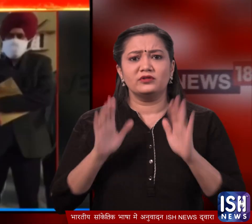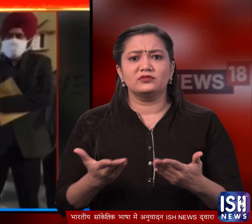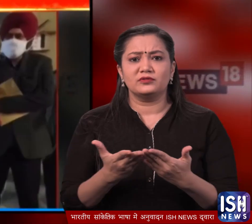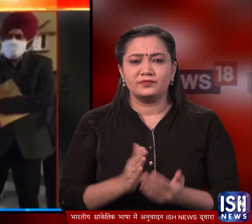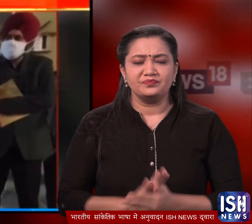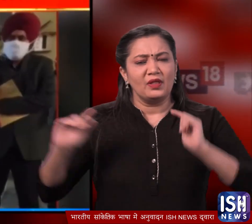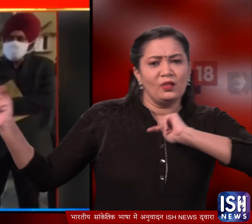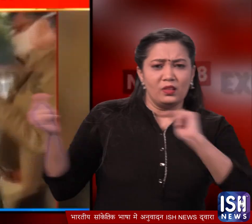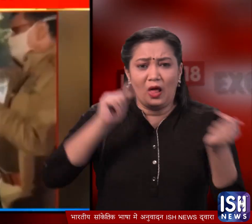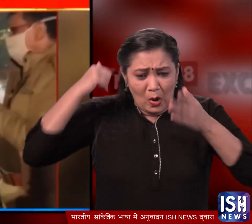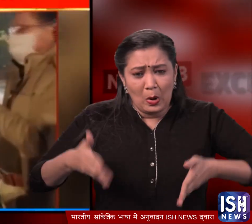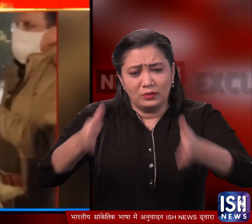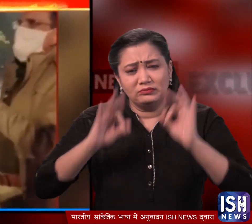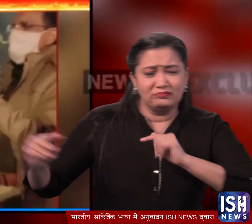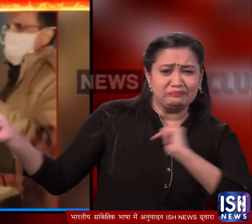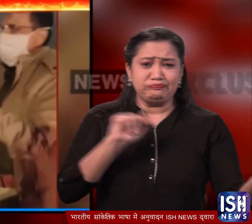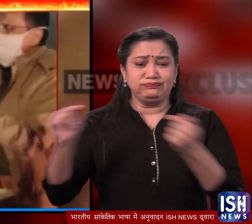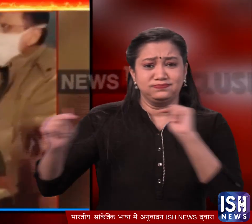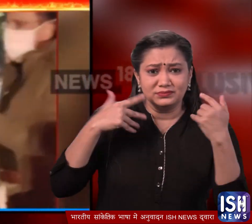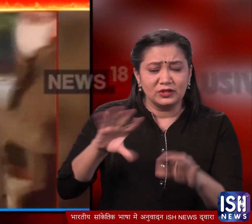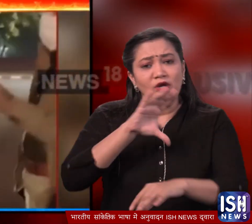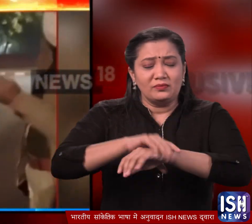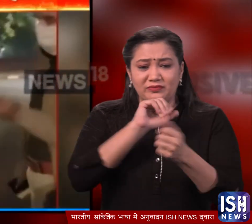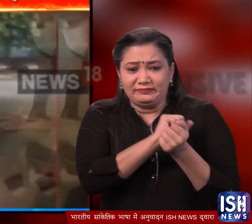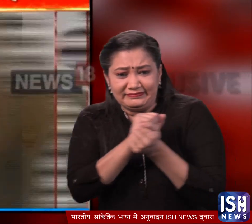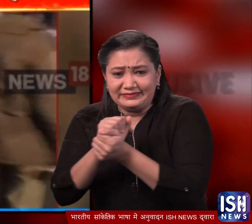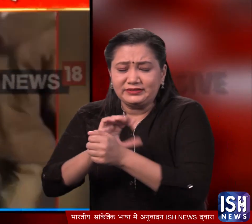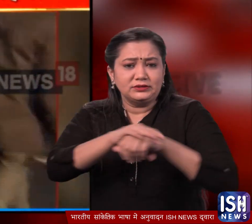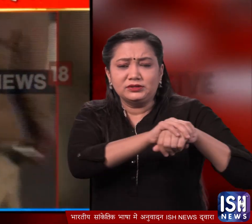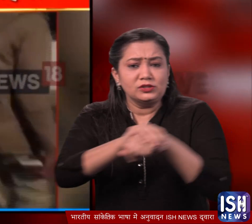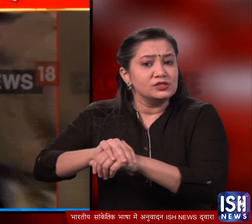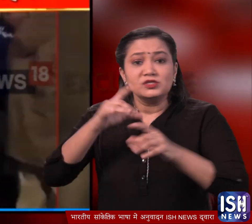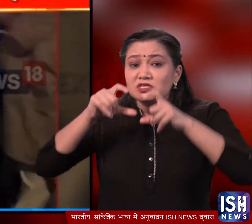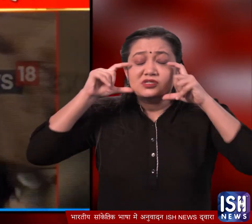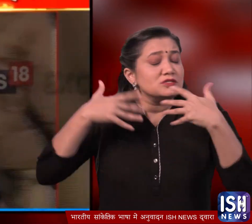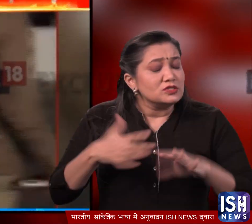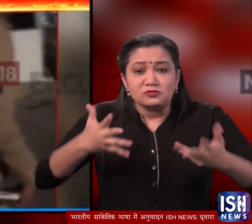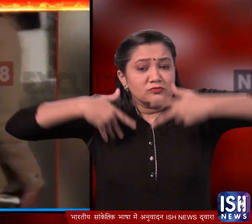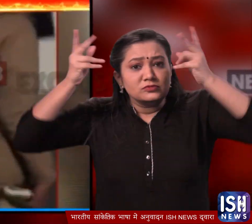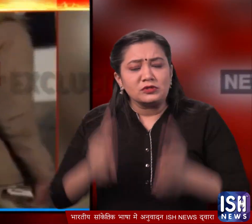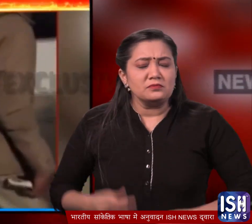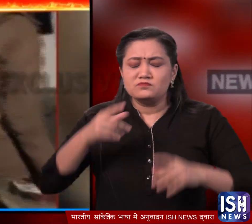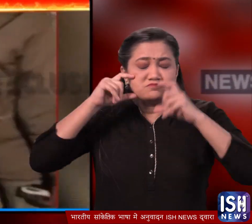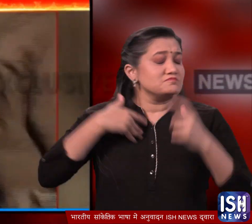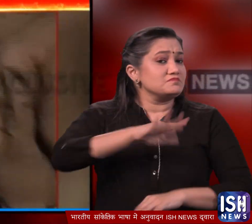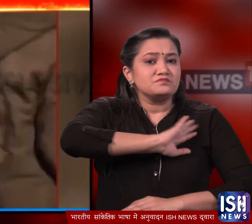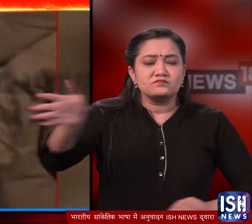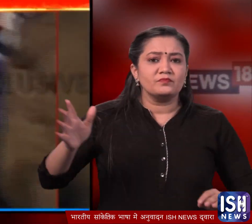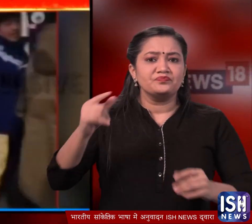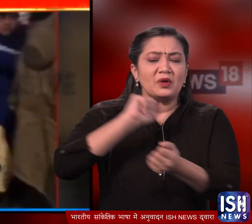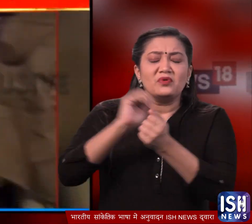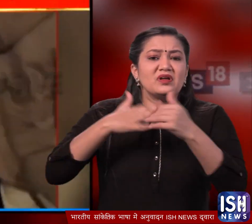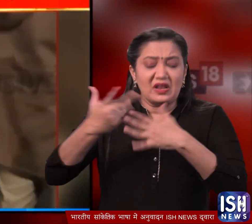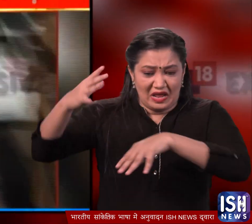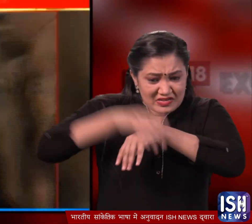मेघालय हाईकोर्ट का फैसला है। बीच सड़क पर दोनों काफी देर तक बहस करते रहे और जब पुलिस उन्हें अपने साथ ले जाने लगी तो दोनों मास्क नहीं लगाने